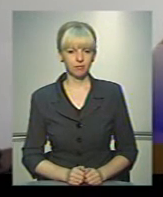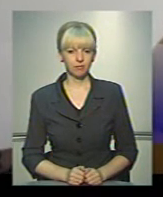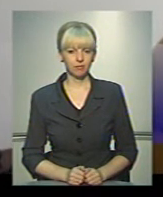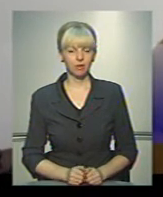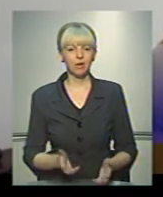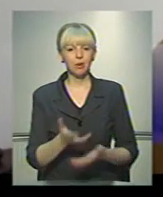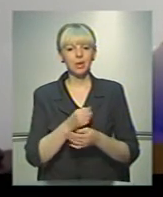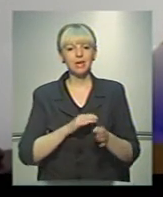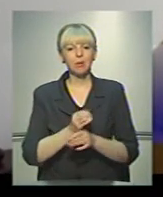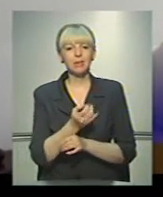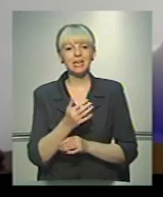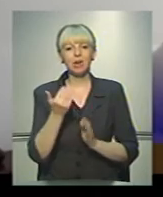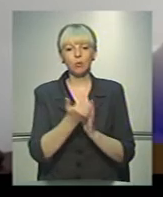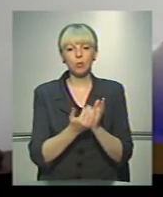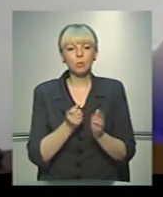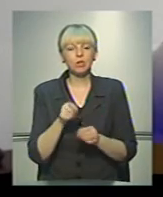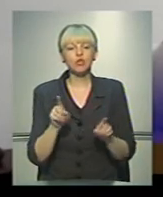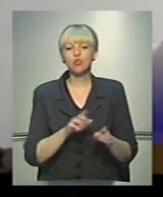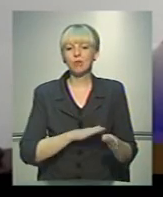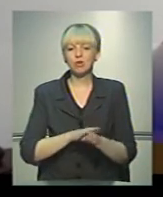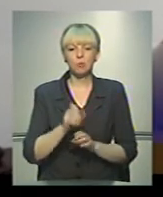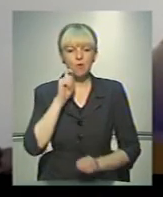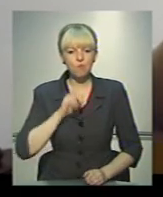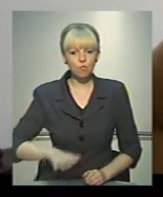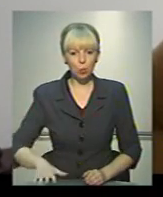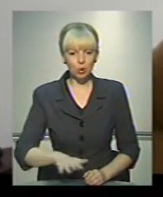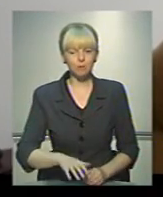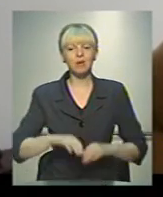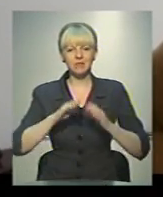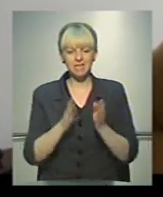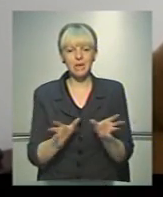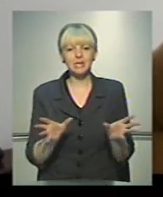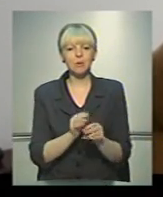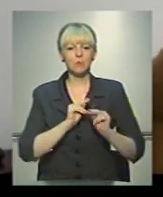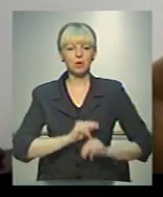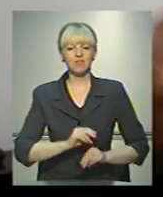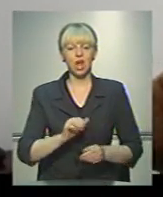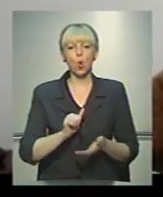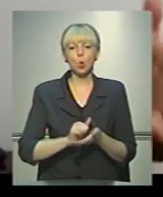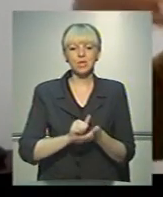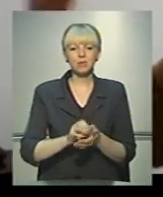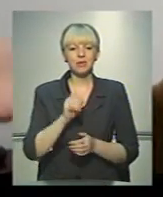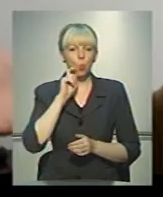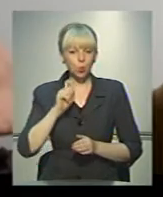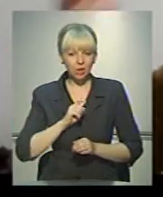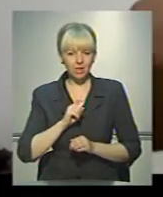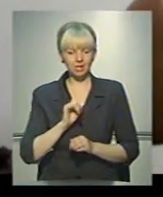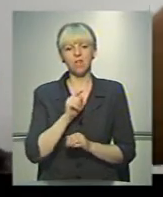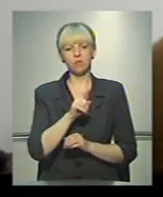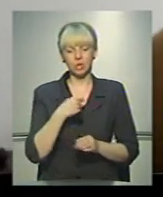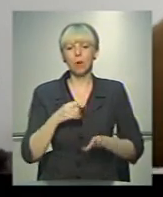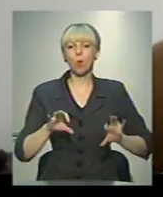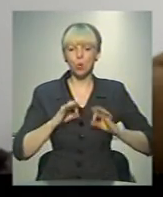Ми реалізували кілька передач про те, що відбувається в Україні. Загалом співпрацювали з кореспондентами з України, і вони